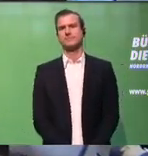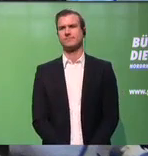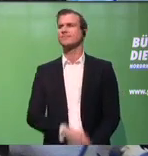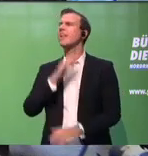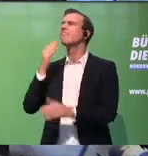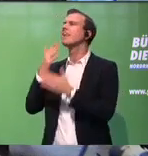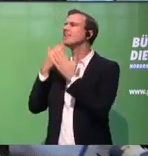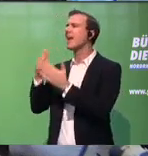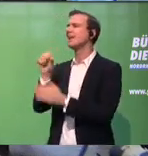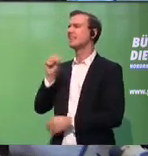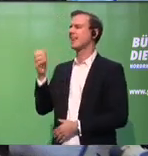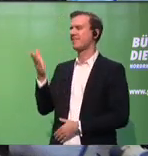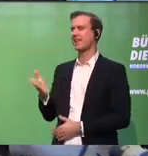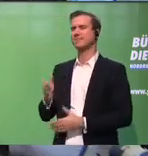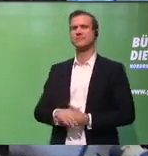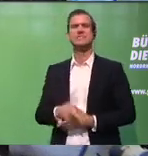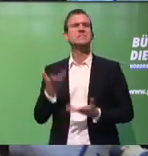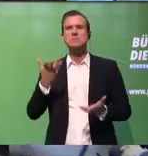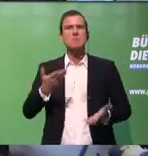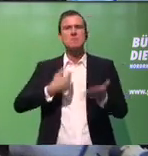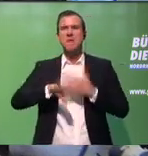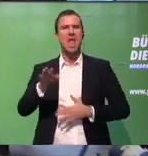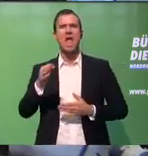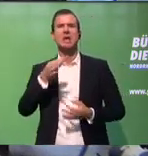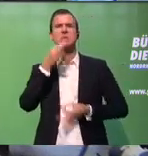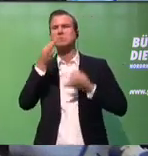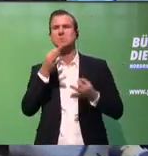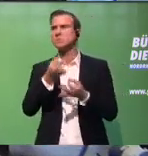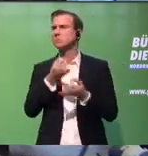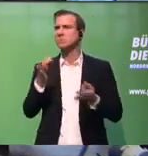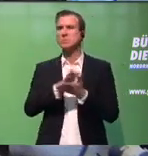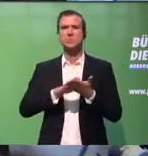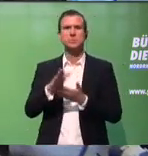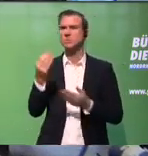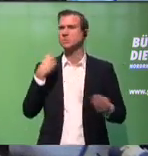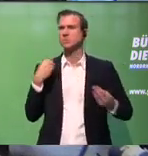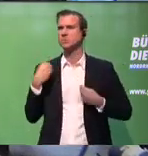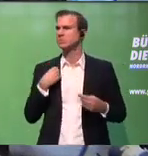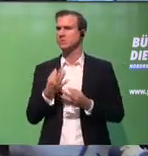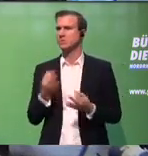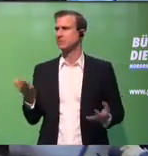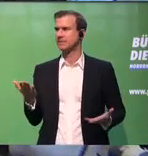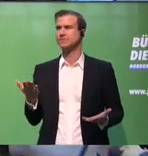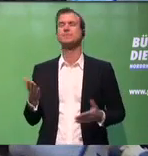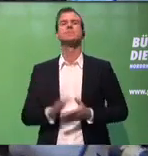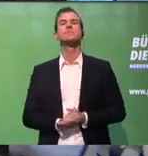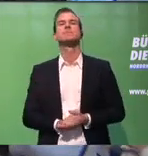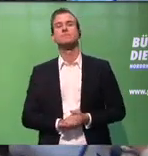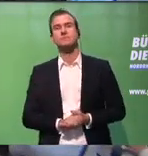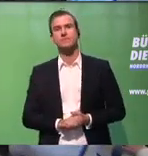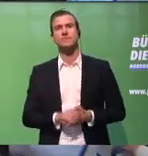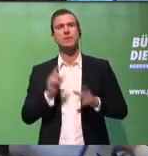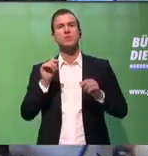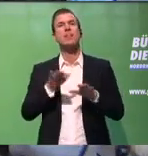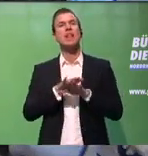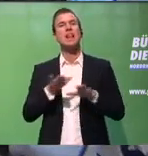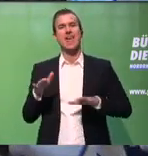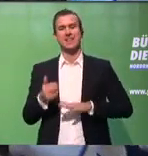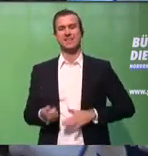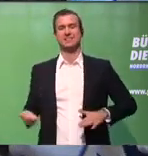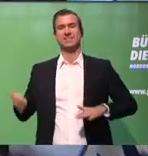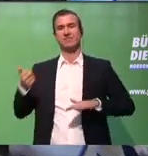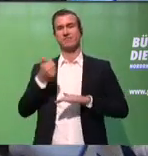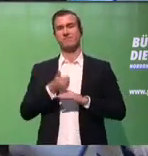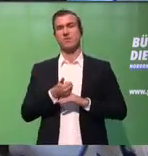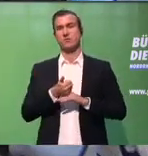Vielen Dank, Silvia. Uns liegen keine weiteren Wortmeldungen vor. Das heißt, der Landesvorstand